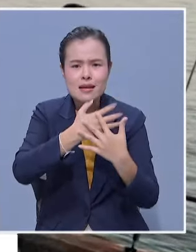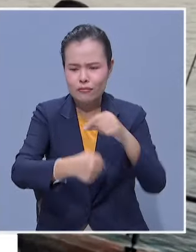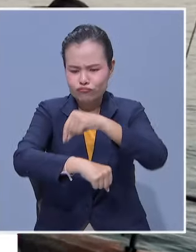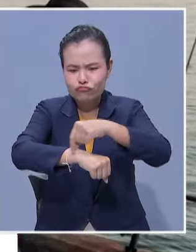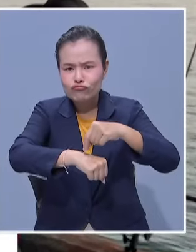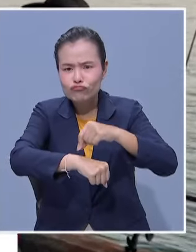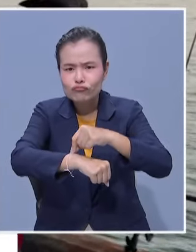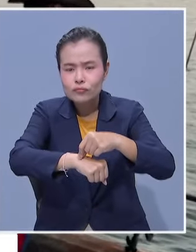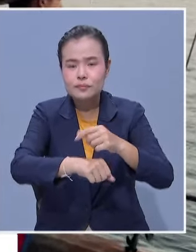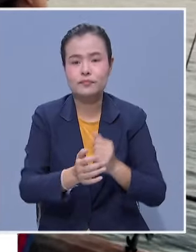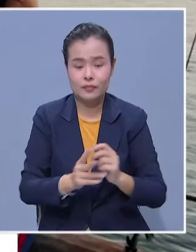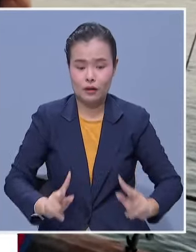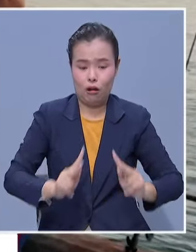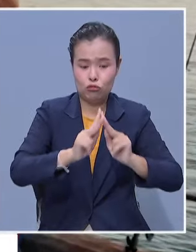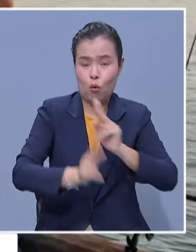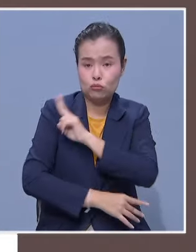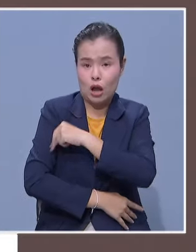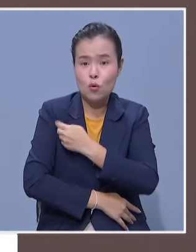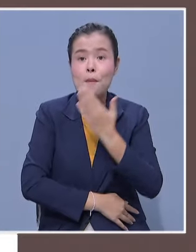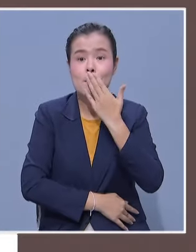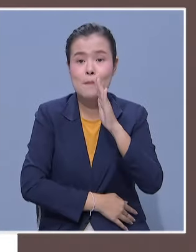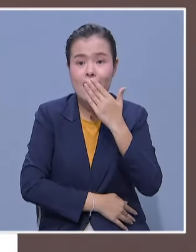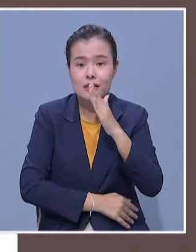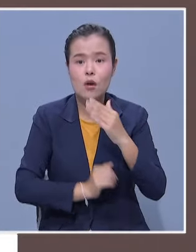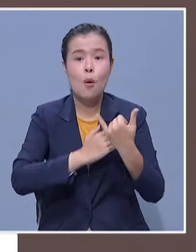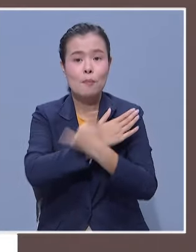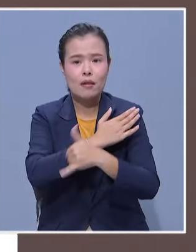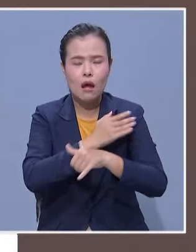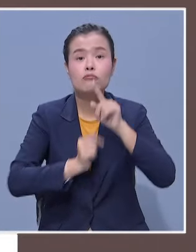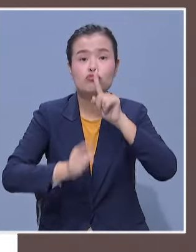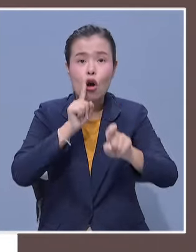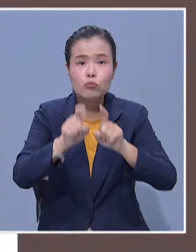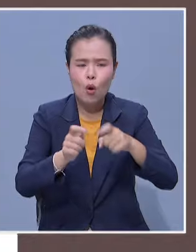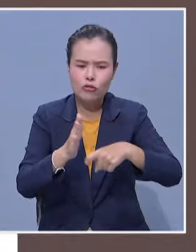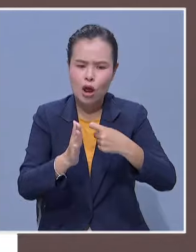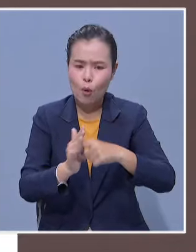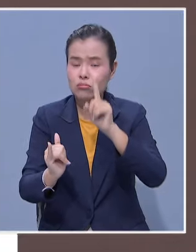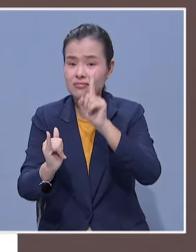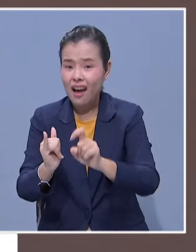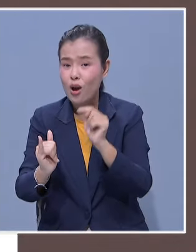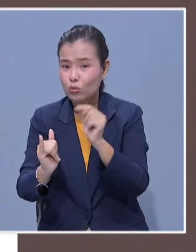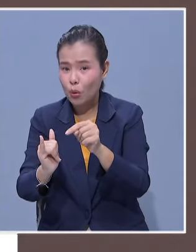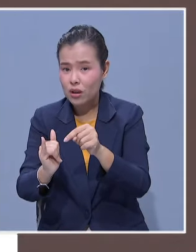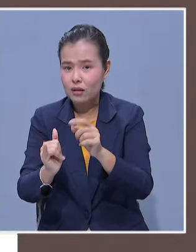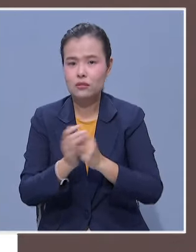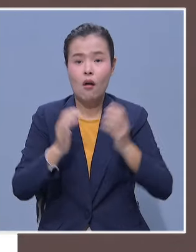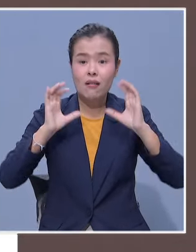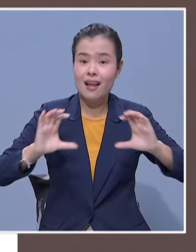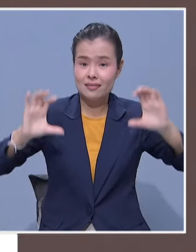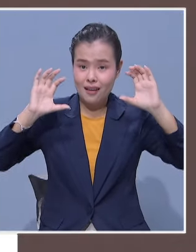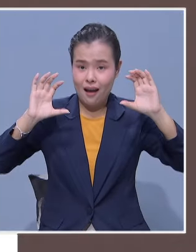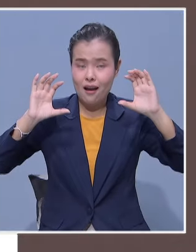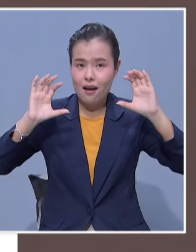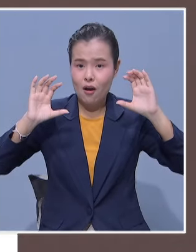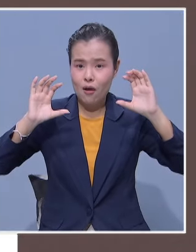2เคสนี้แล้วกระทรวงสาธารณสุขของบราซิลกำลังสืบสวนสอบสวนการเสียชีวิตของผู้ป่วยอีกรายที่รัฐซันตาคาตารีน